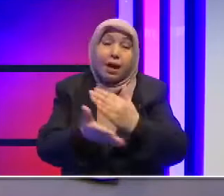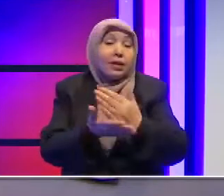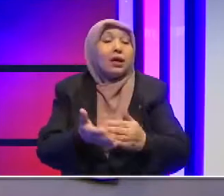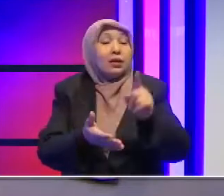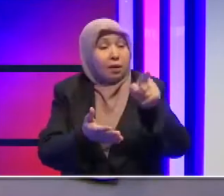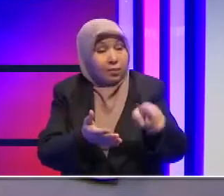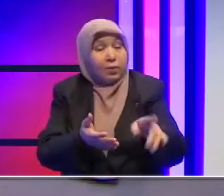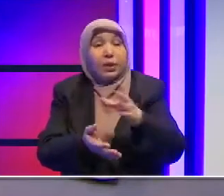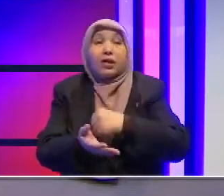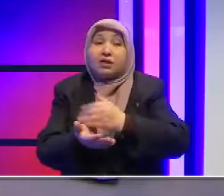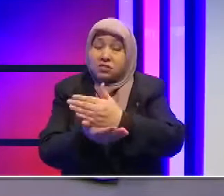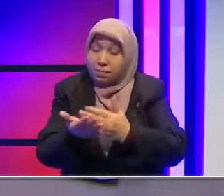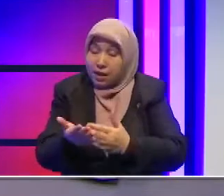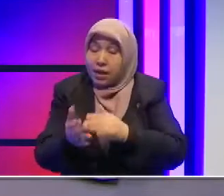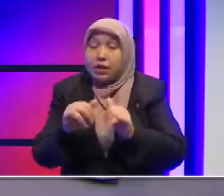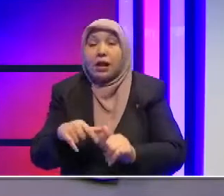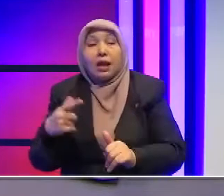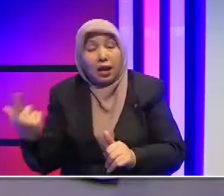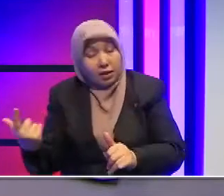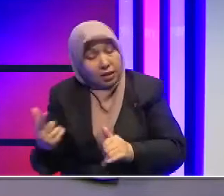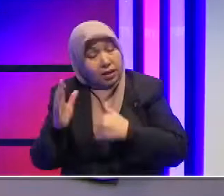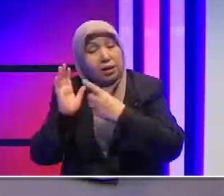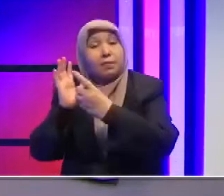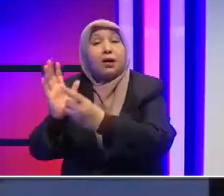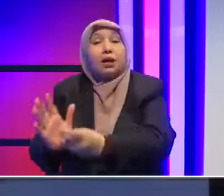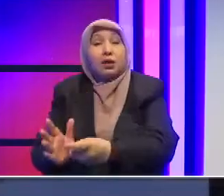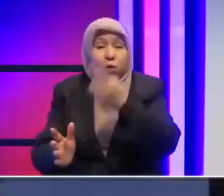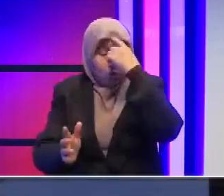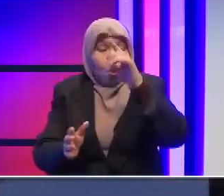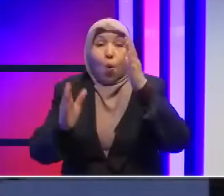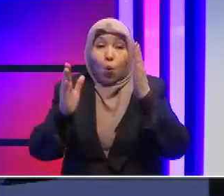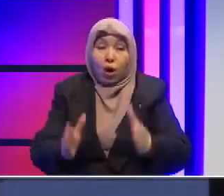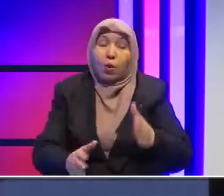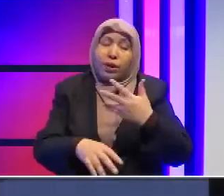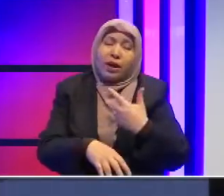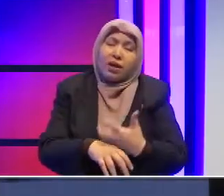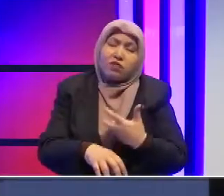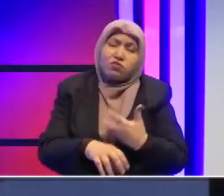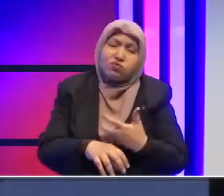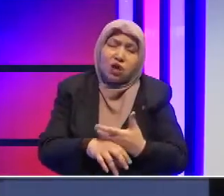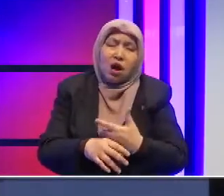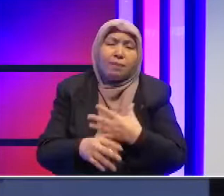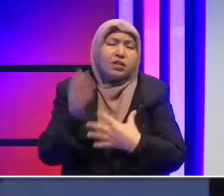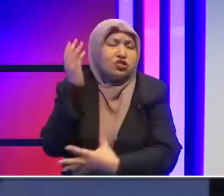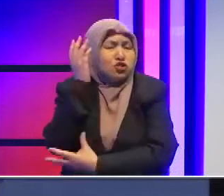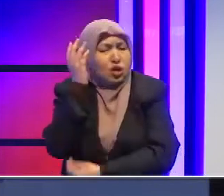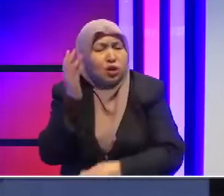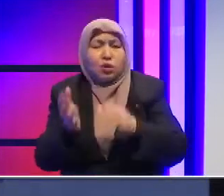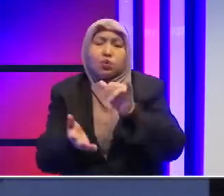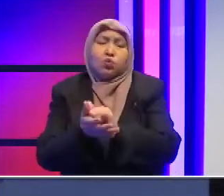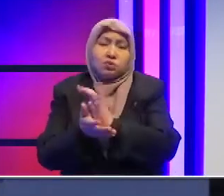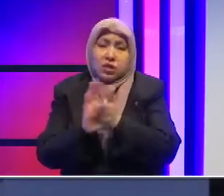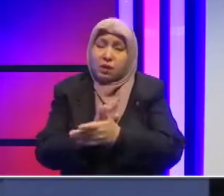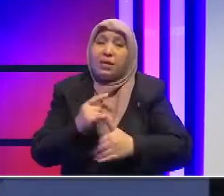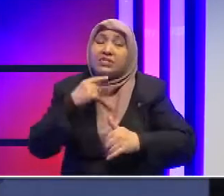kamu dan sebahagian yang lain diinfakkan terhadap orang-orang yang susah, yang memerlukan dan sebagainya. Maka bila sebutkan